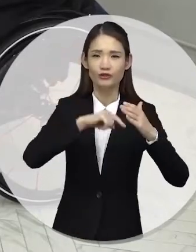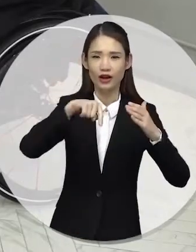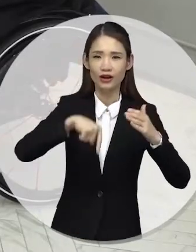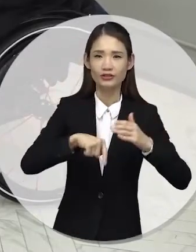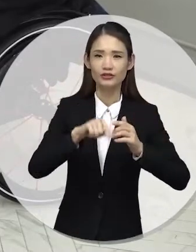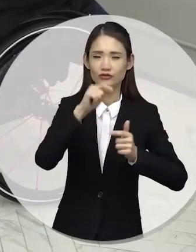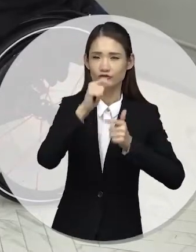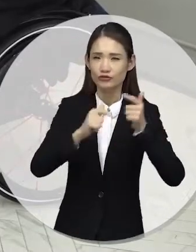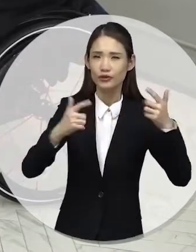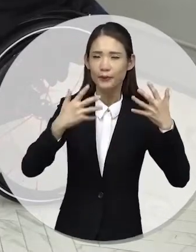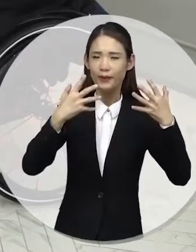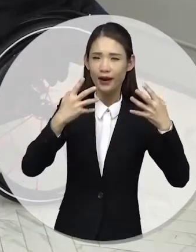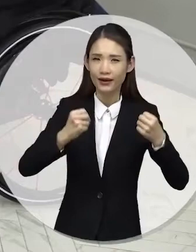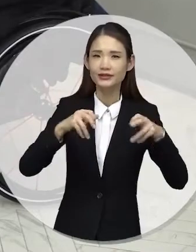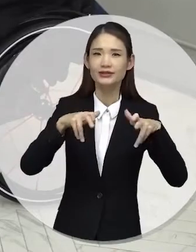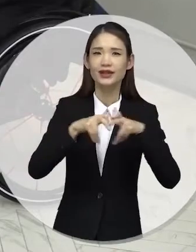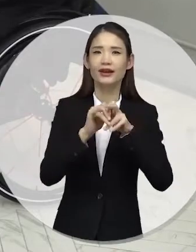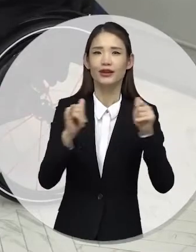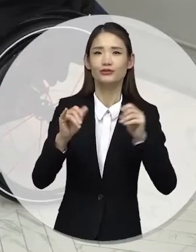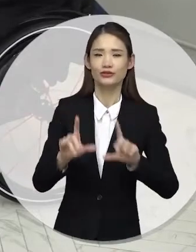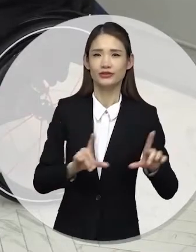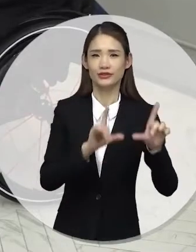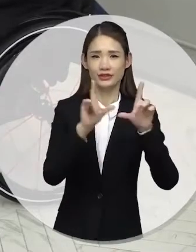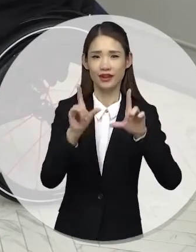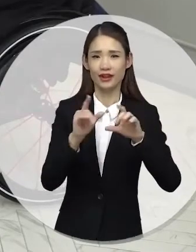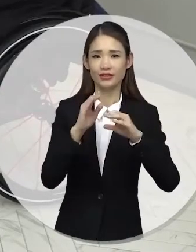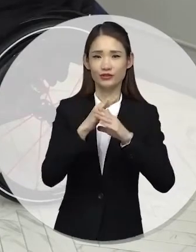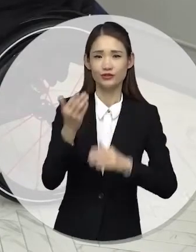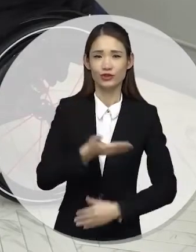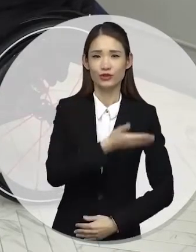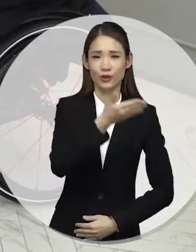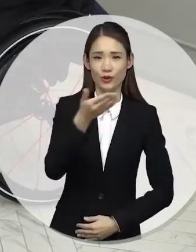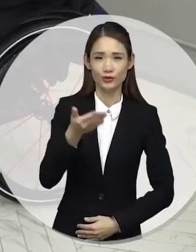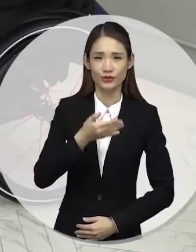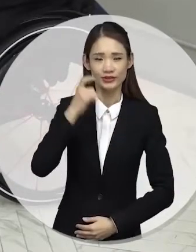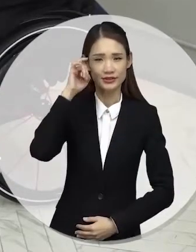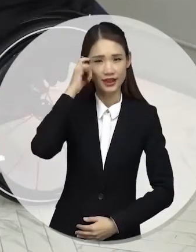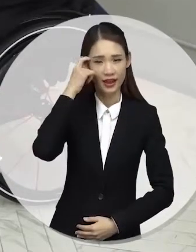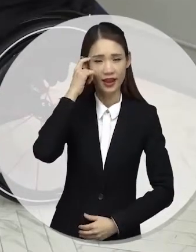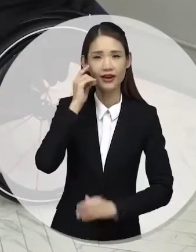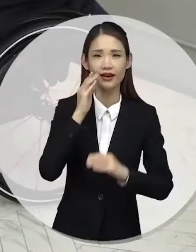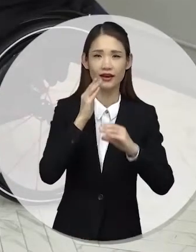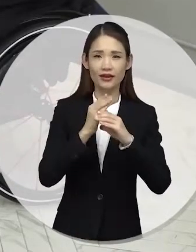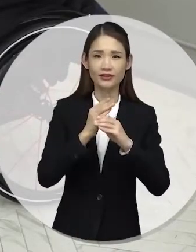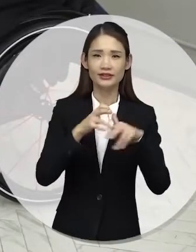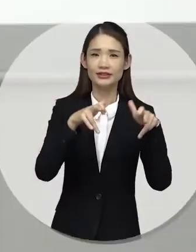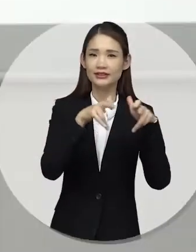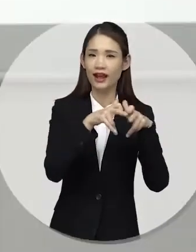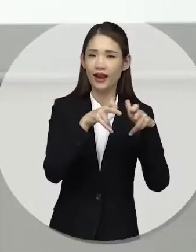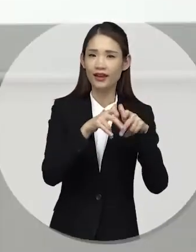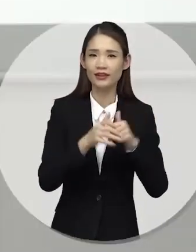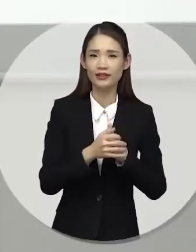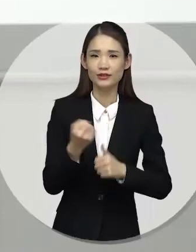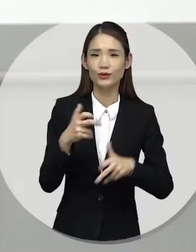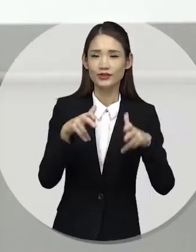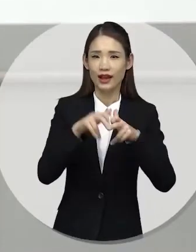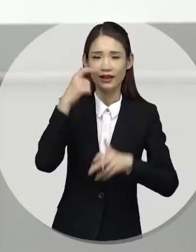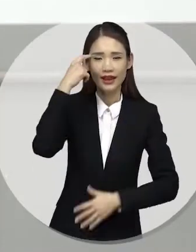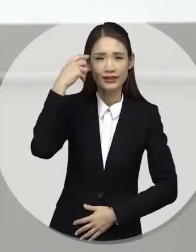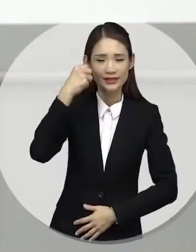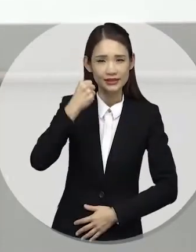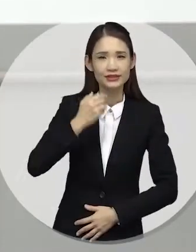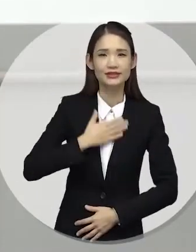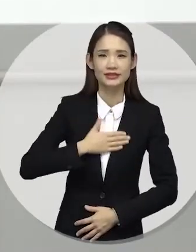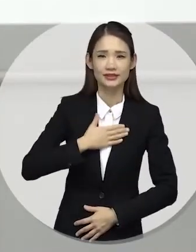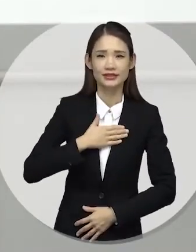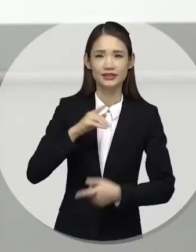우리나라에는 수많은 장애인들이 살고 있는데요. 그렇다면 여러분들이 생각하고 있는 장애 그리고 장애 인식은